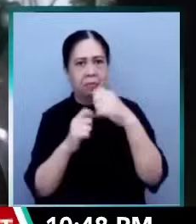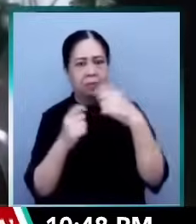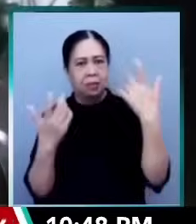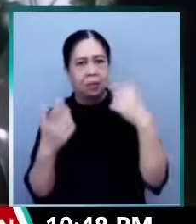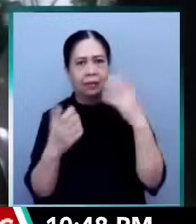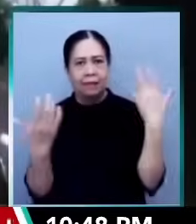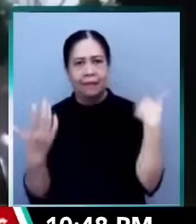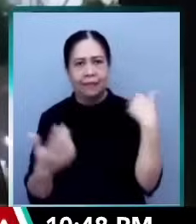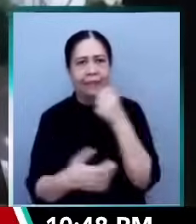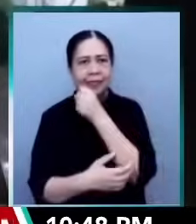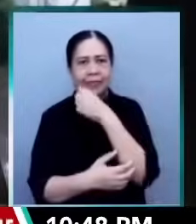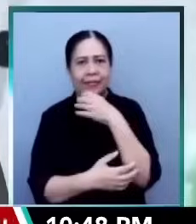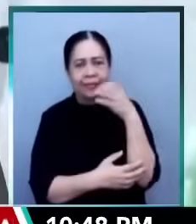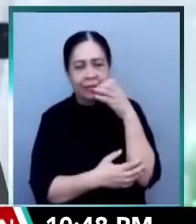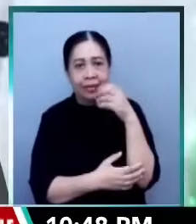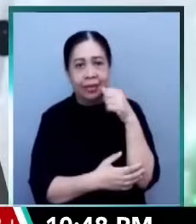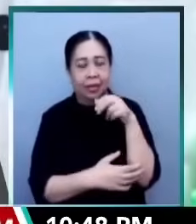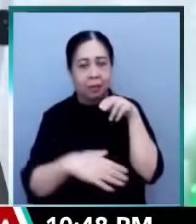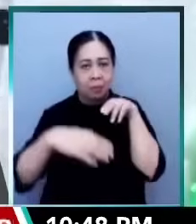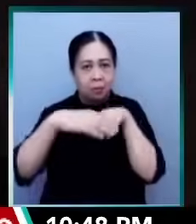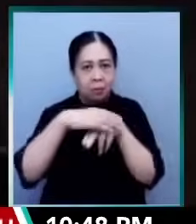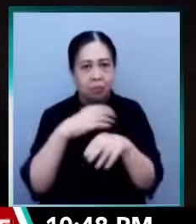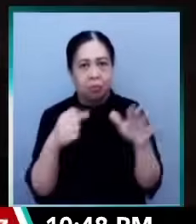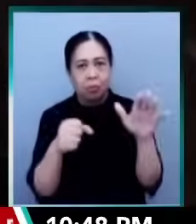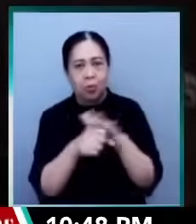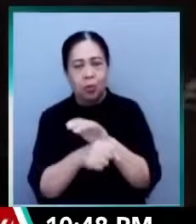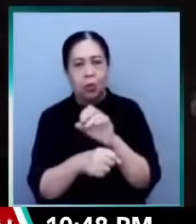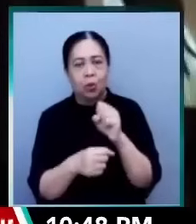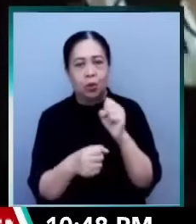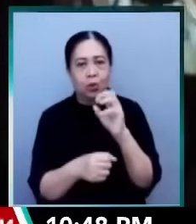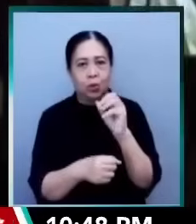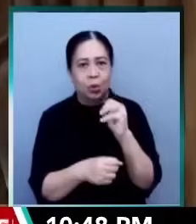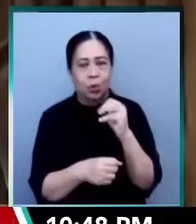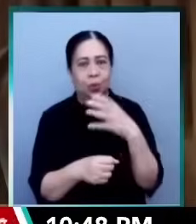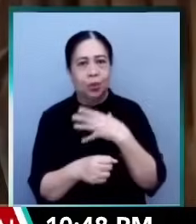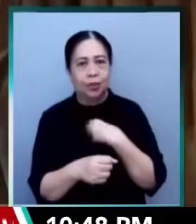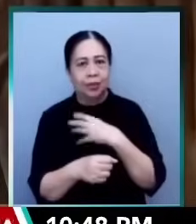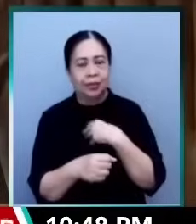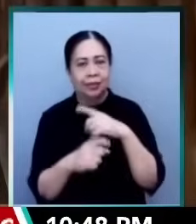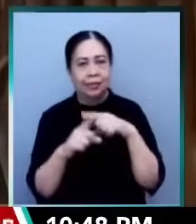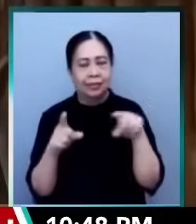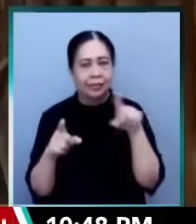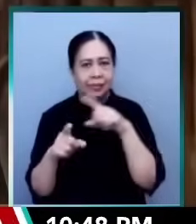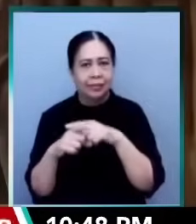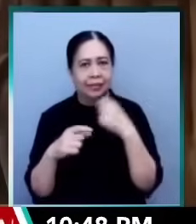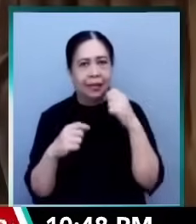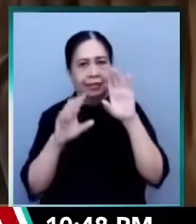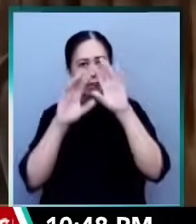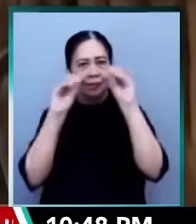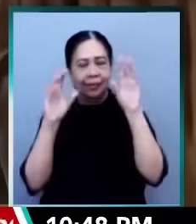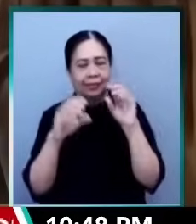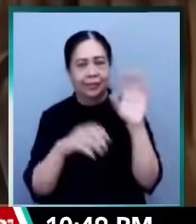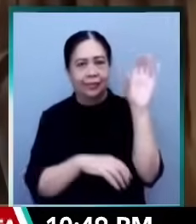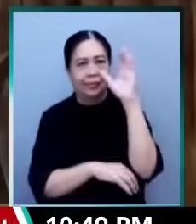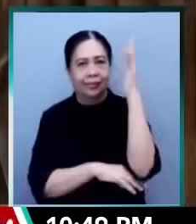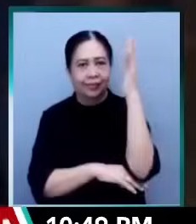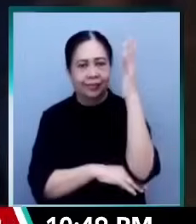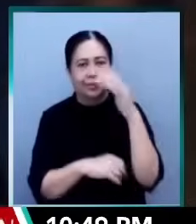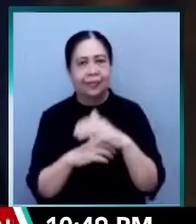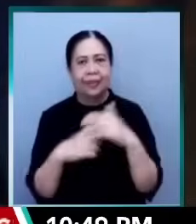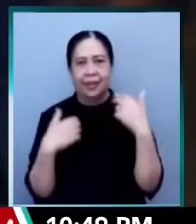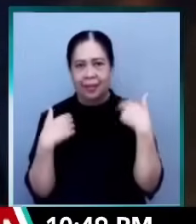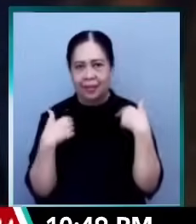May tunnel na puno ng Snow White at puting Christmas tree. Hindi rin siyempre mawawala ang nativity scene.